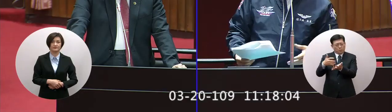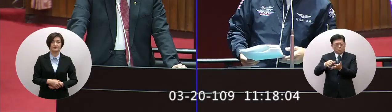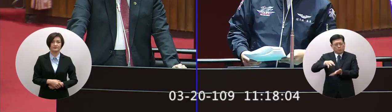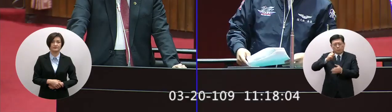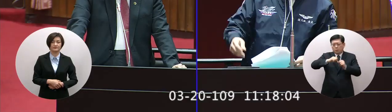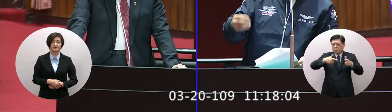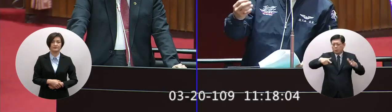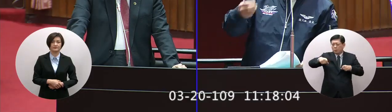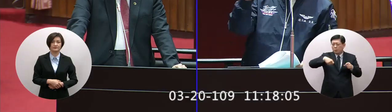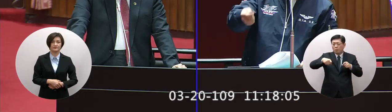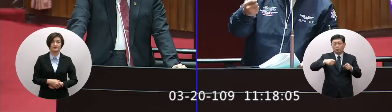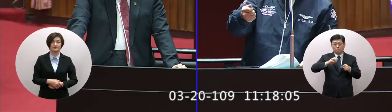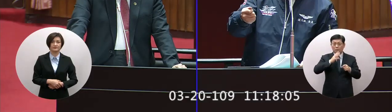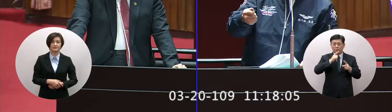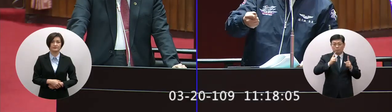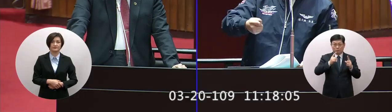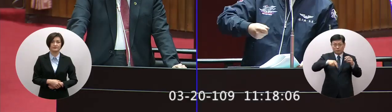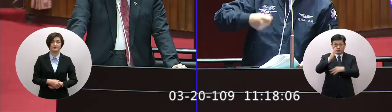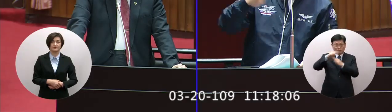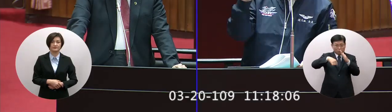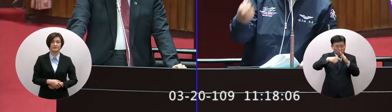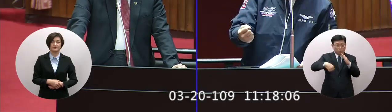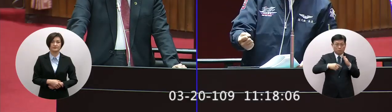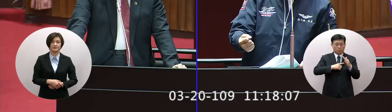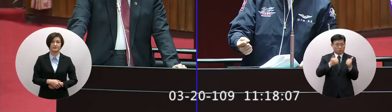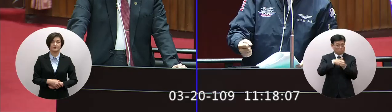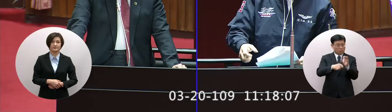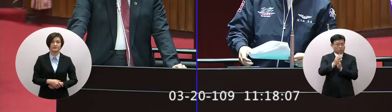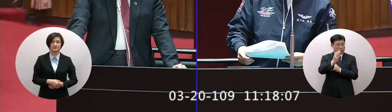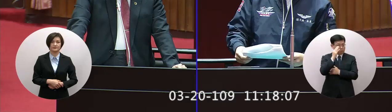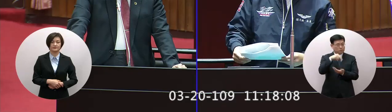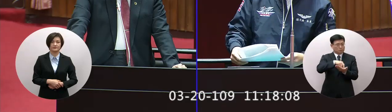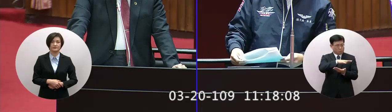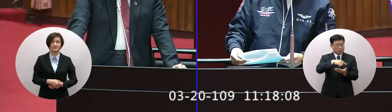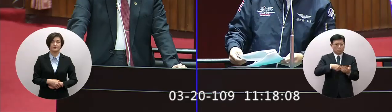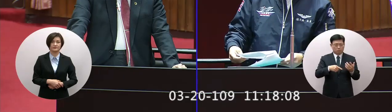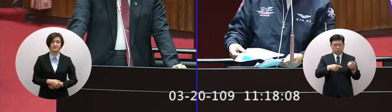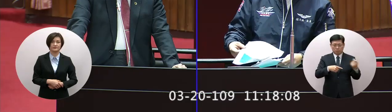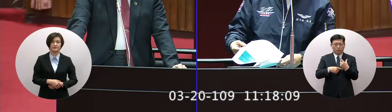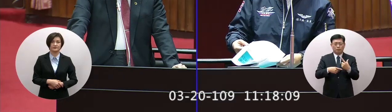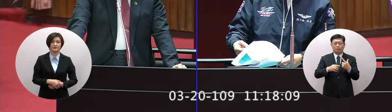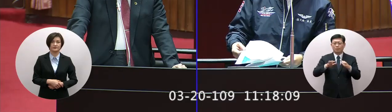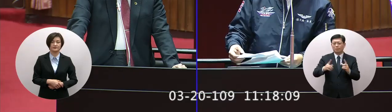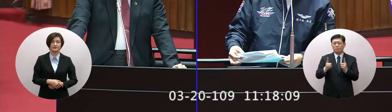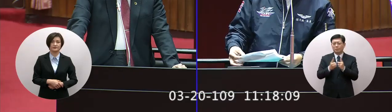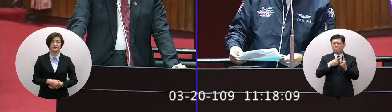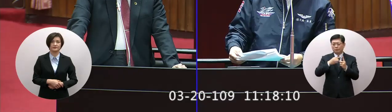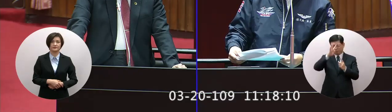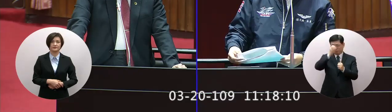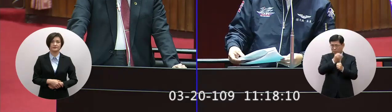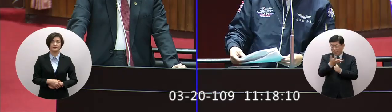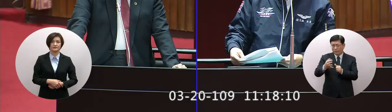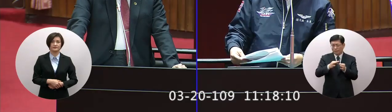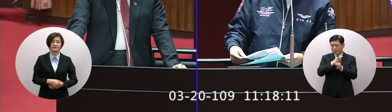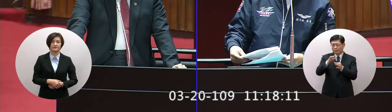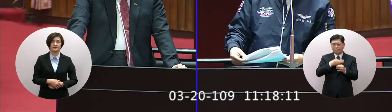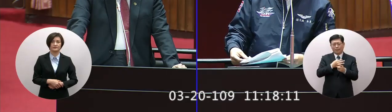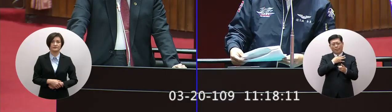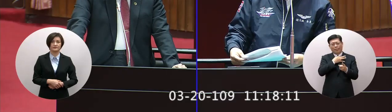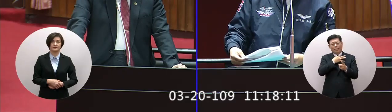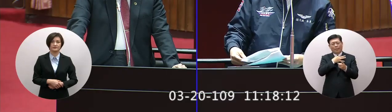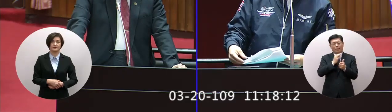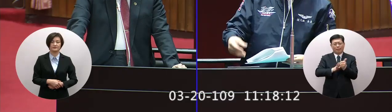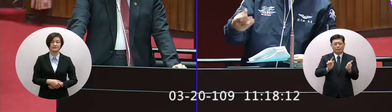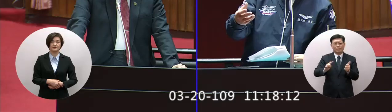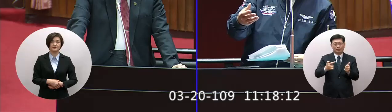提版本，但是可能都不比政院版所提出的版本代表政府的立场。那现在又遇到了这个疫情所带来可能经济上若干的小